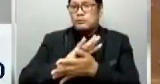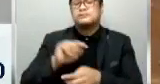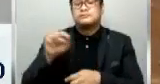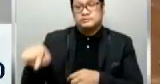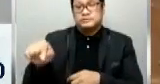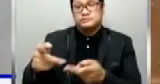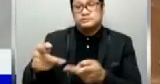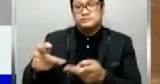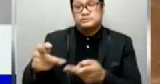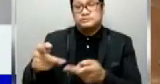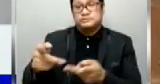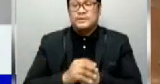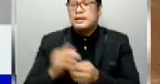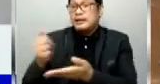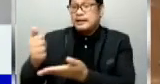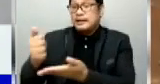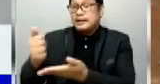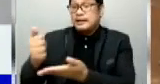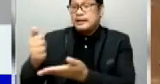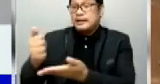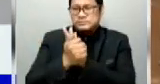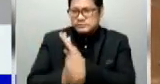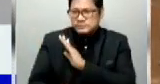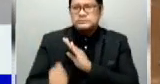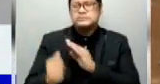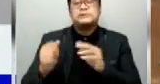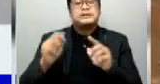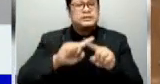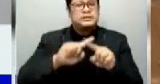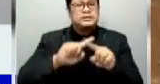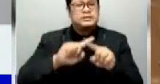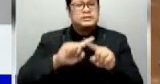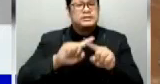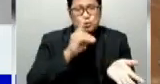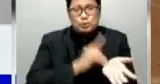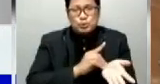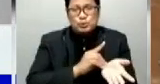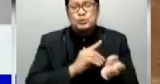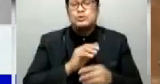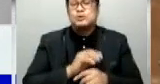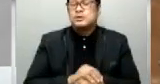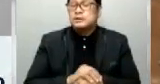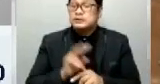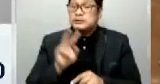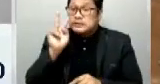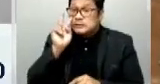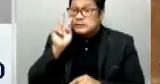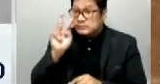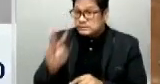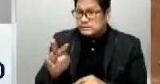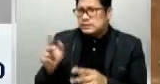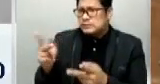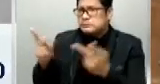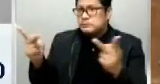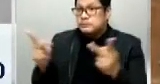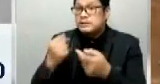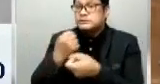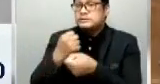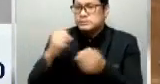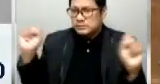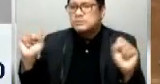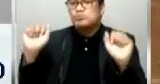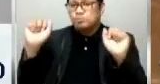eksperto, mga epidemiologists, mga doktor, makikita natin anong mga areas ang ligtas at pwede nang mag-pilot